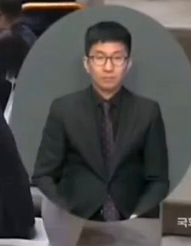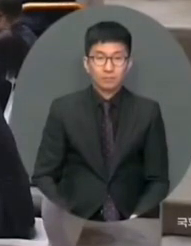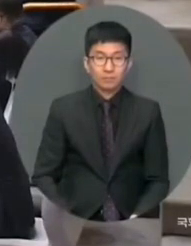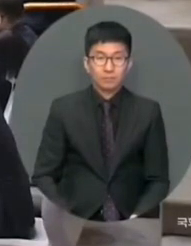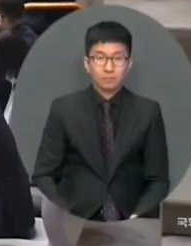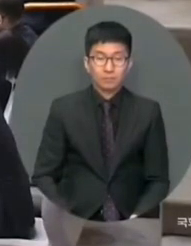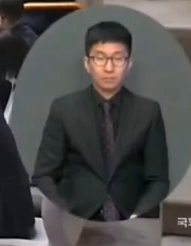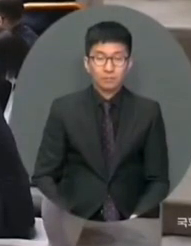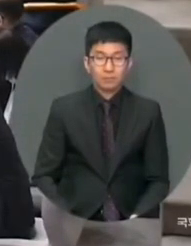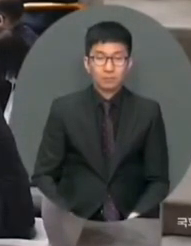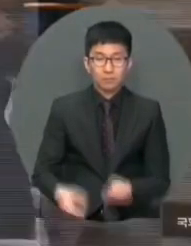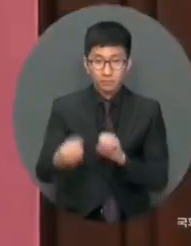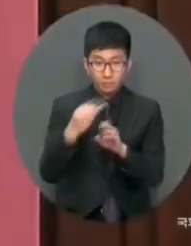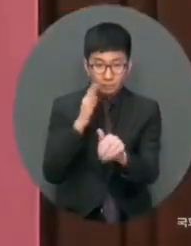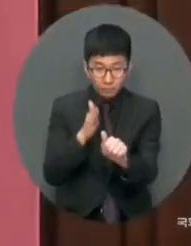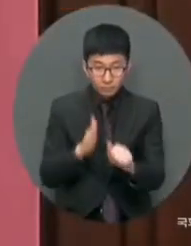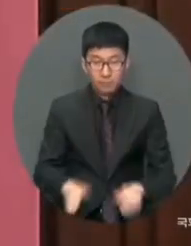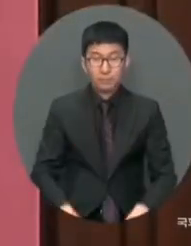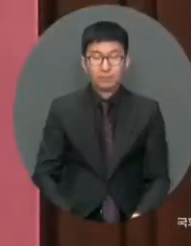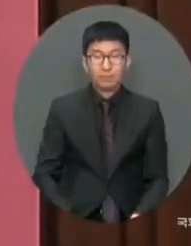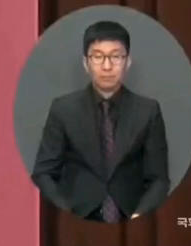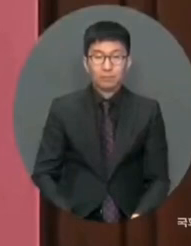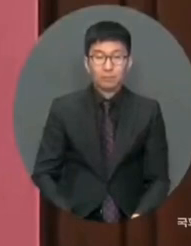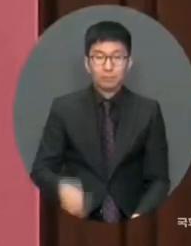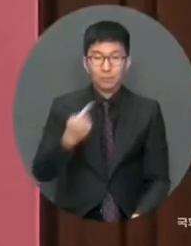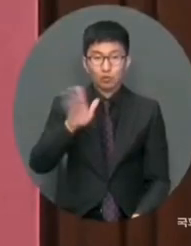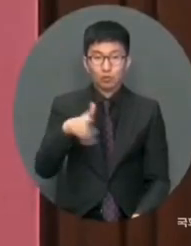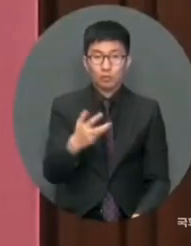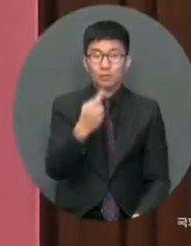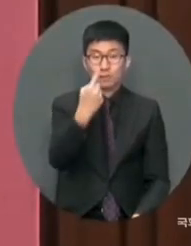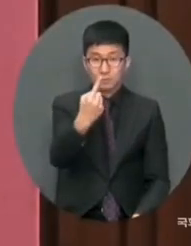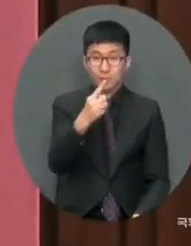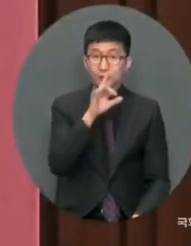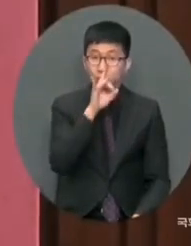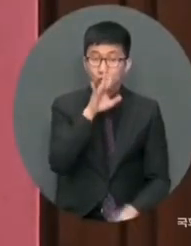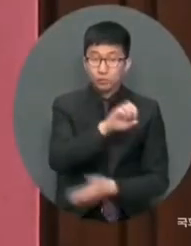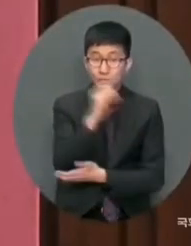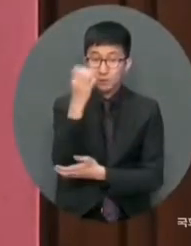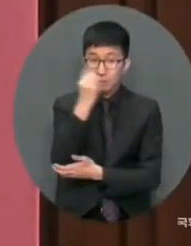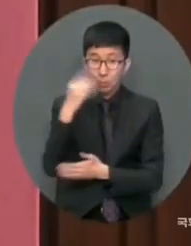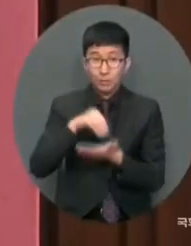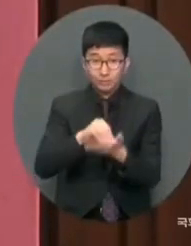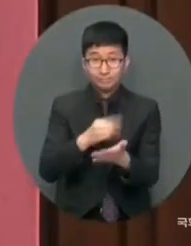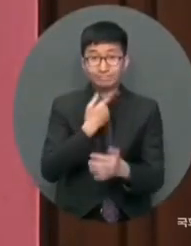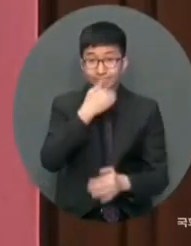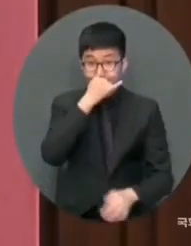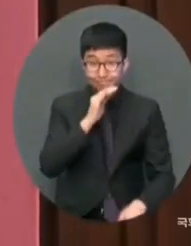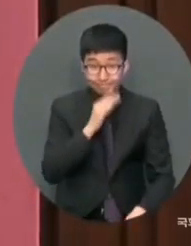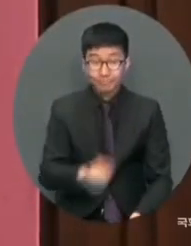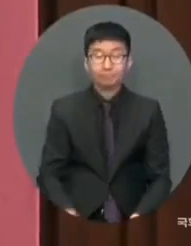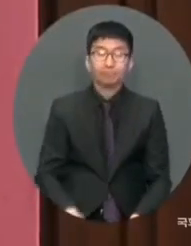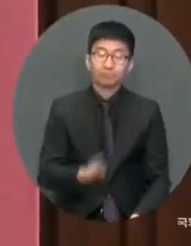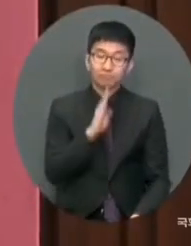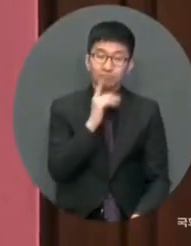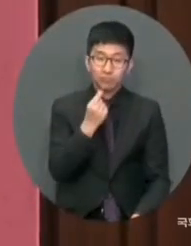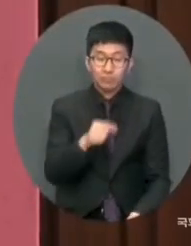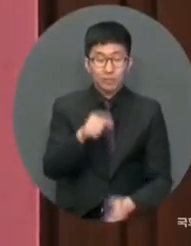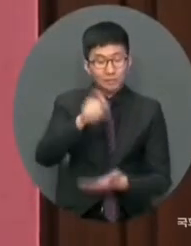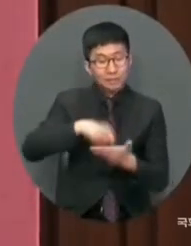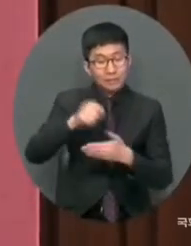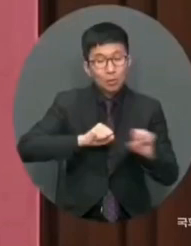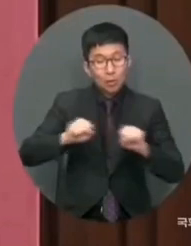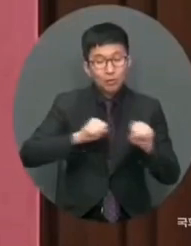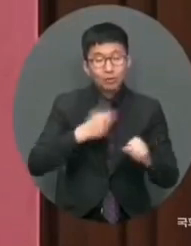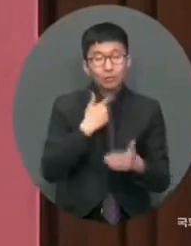네, 말씀하십시오. 네, 장관님은 81년도에 중앙일보에 입사하셨던 거 맞나요? 네, 맞습니다. 기자 생활